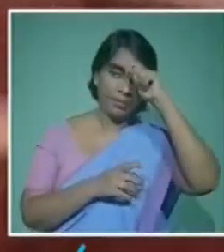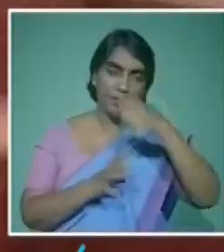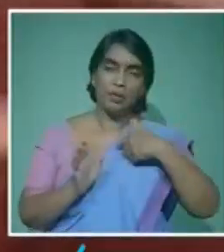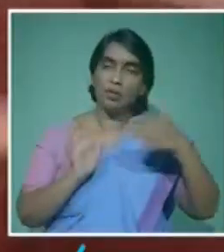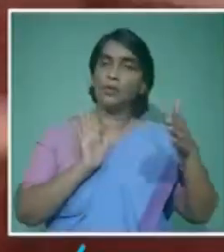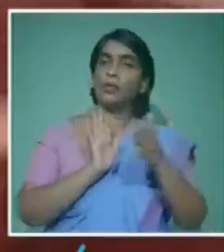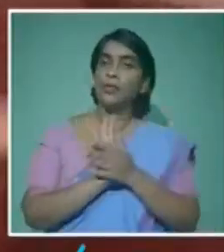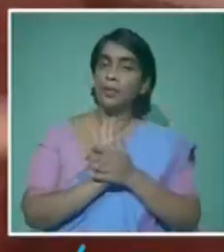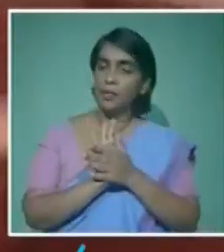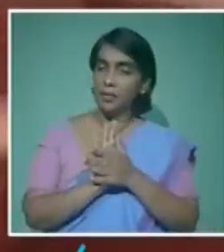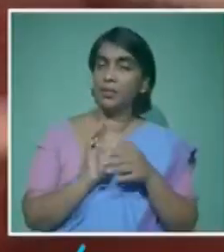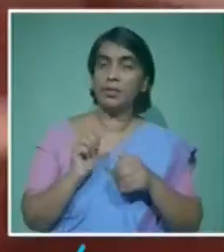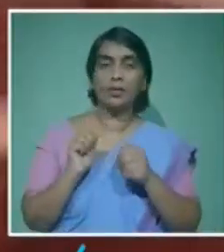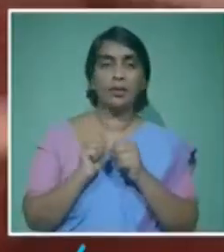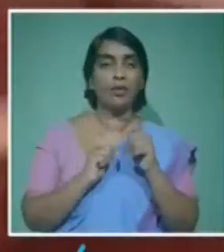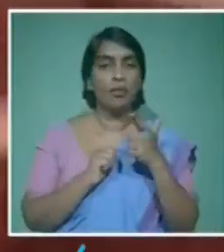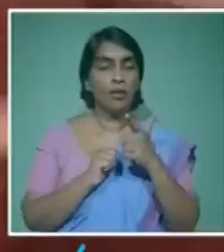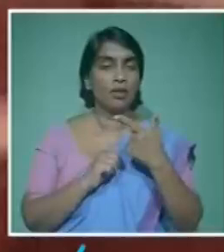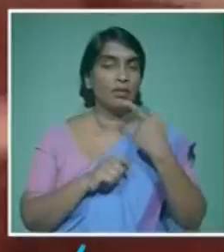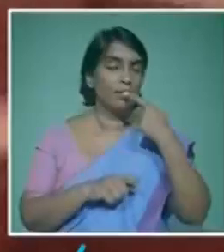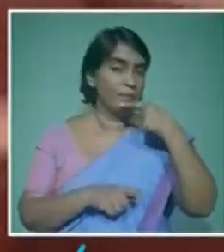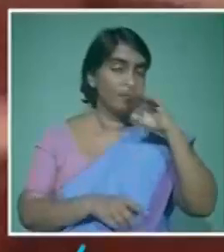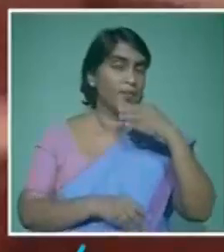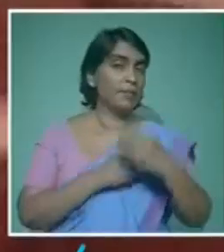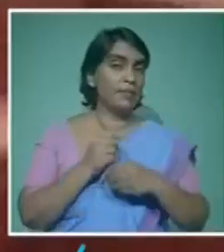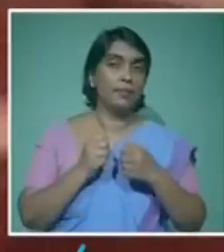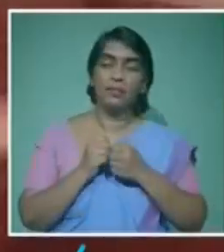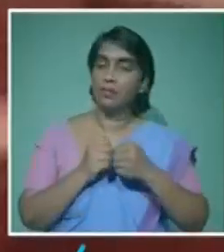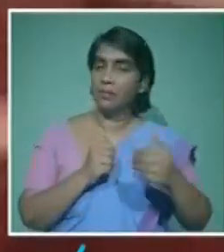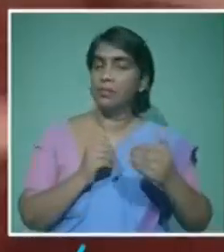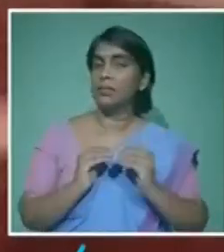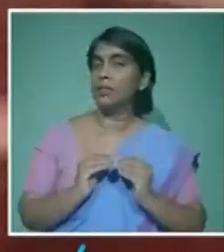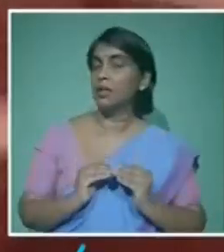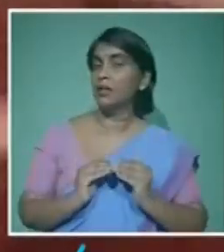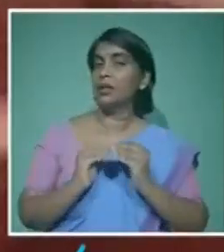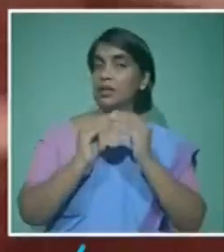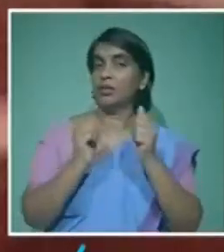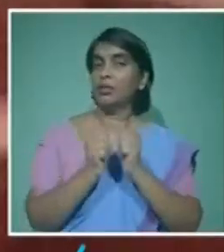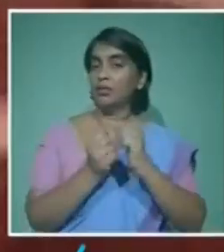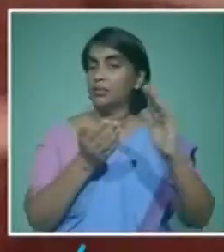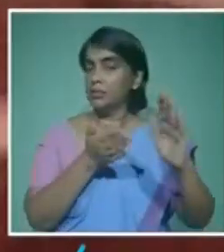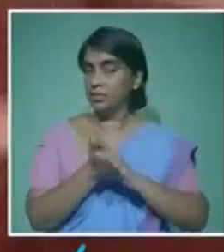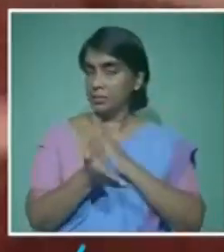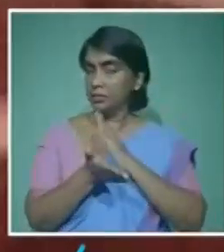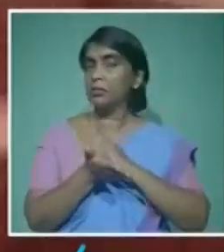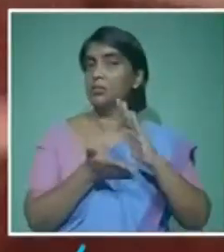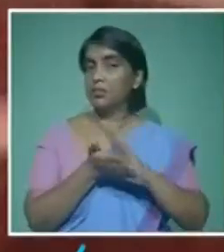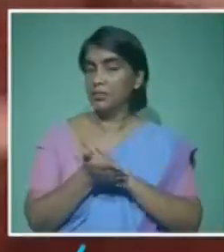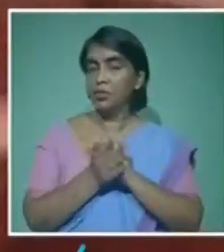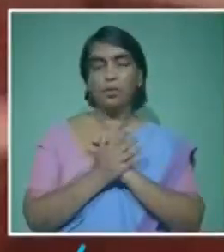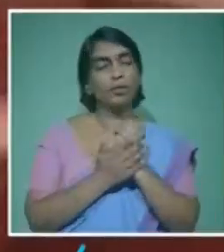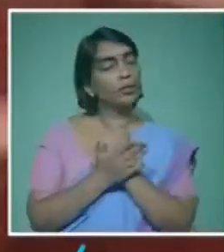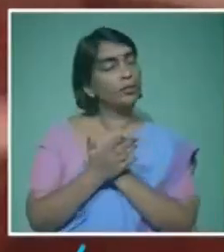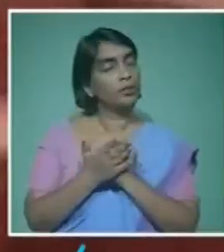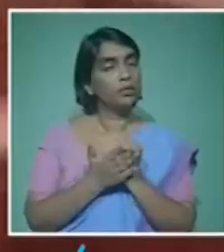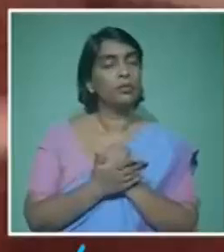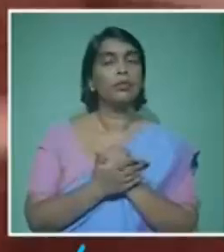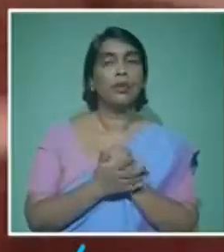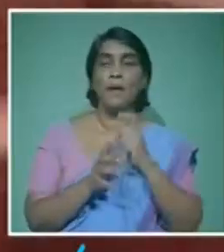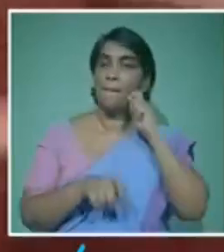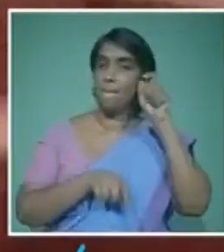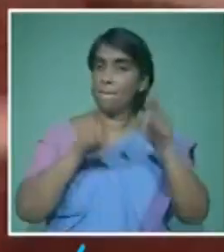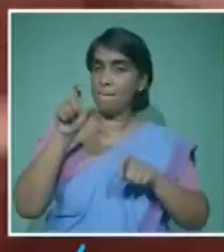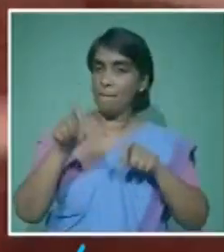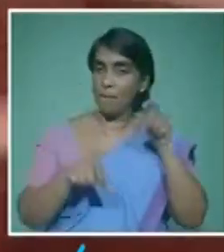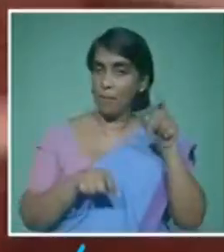நன்னீர் வேளாண்மை துறைகளை மேம்படுத்தி வருகின்ற அனைத்து கடல் தொழிலாளர்களுக்கும் நன்னீர் வேளாண்மை துறையினருக்கும் மற்றும் இங்கே கடல்